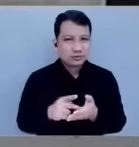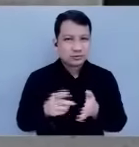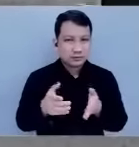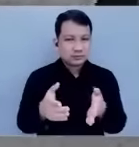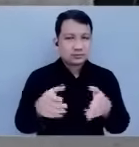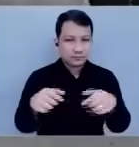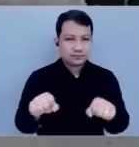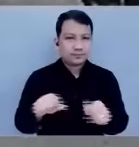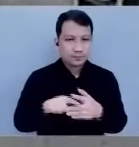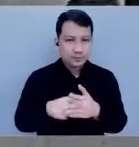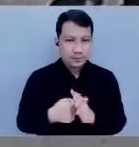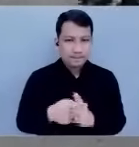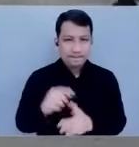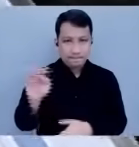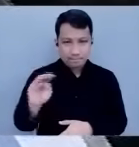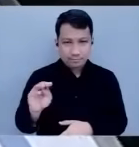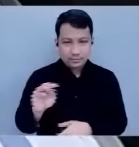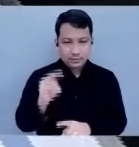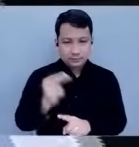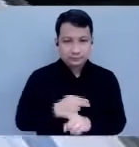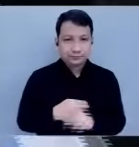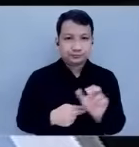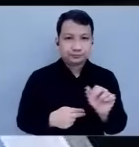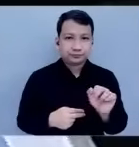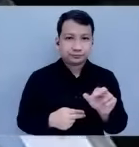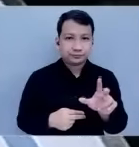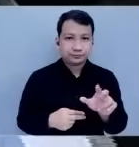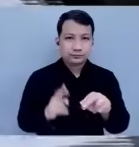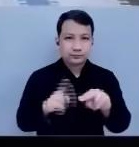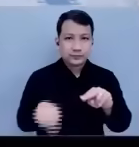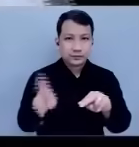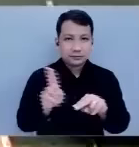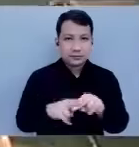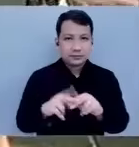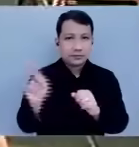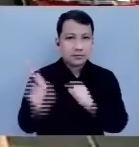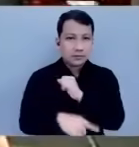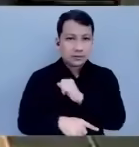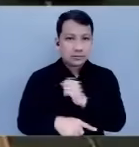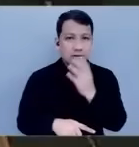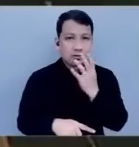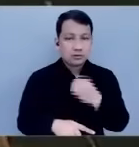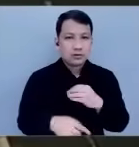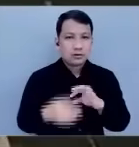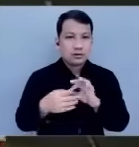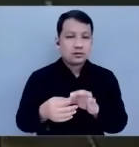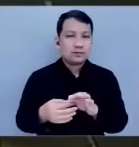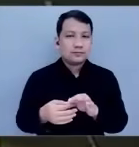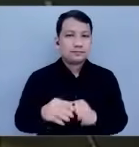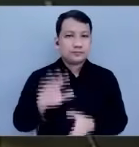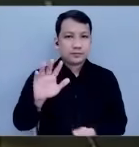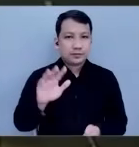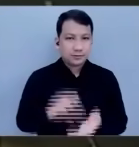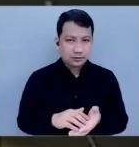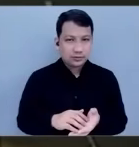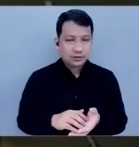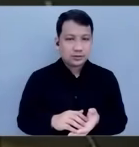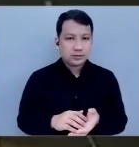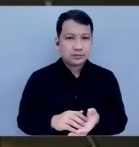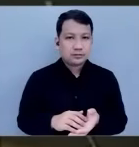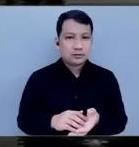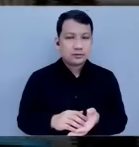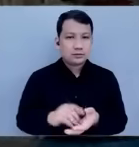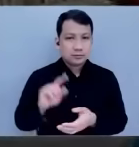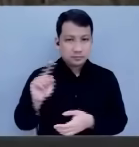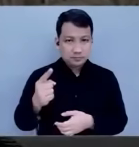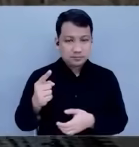sa Lunes, November 13, ay itataas na ang multa sa mga lalabag dito. 5,000 piso agad ang multa para sa first